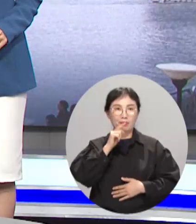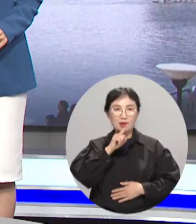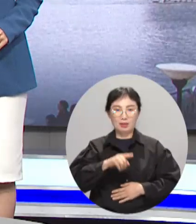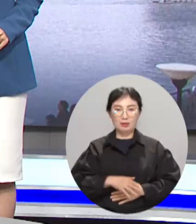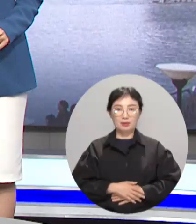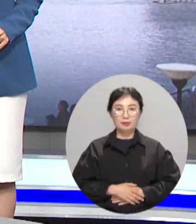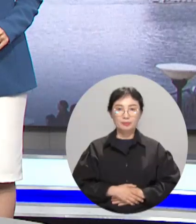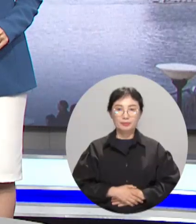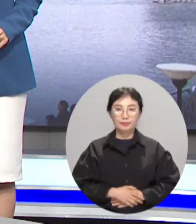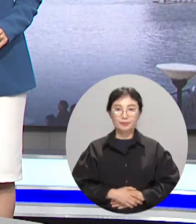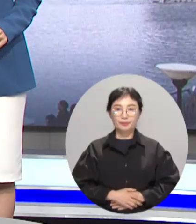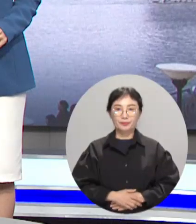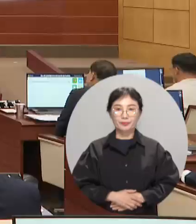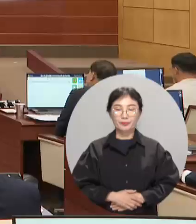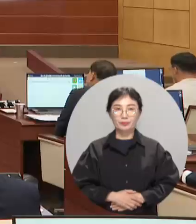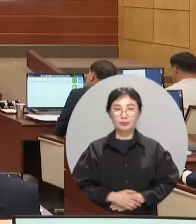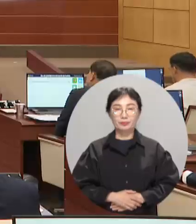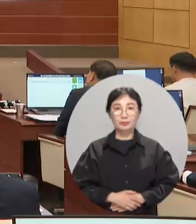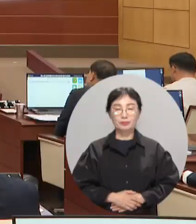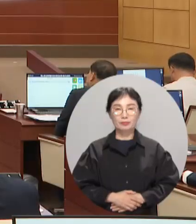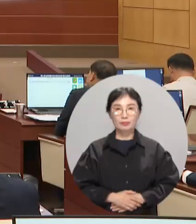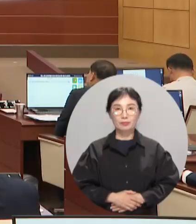취재했습니다.